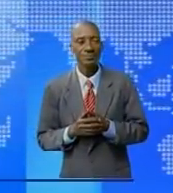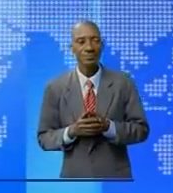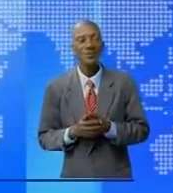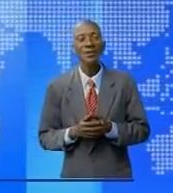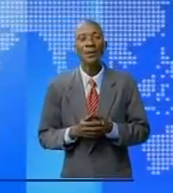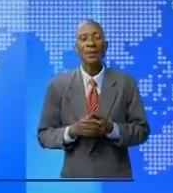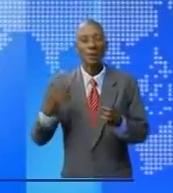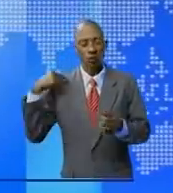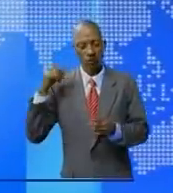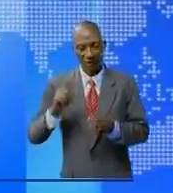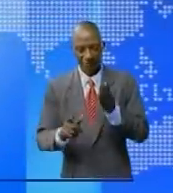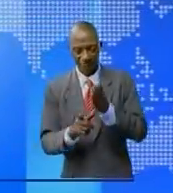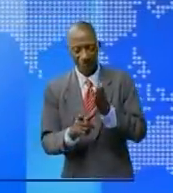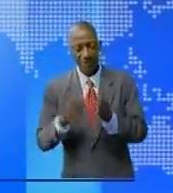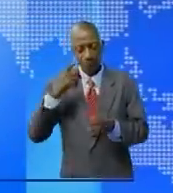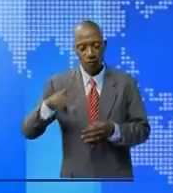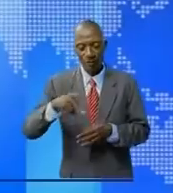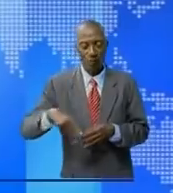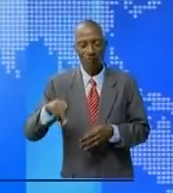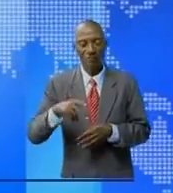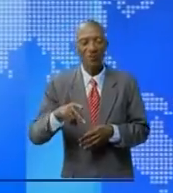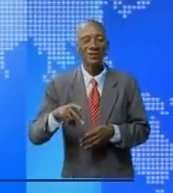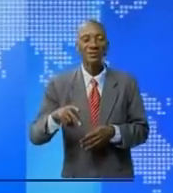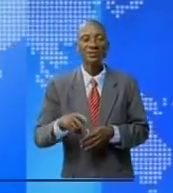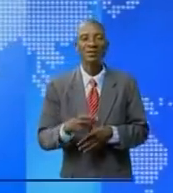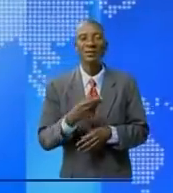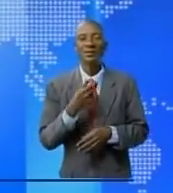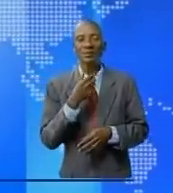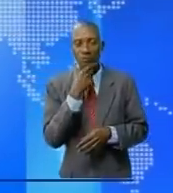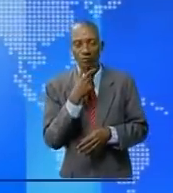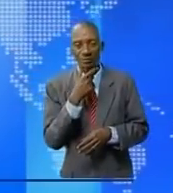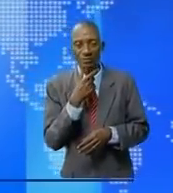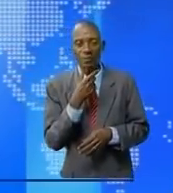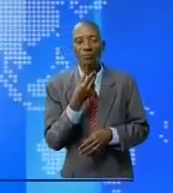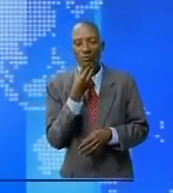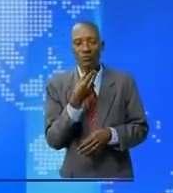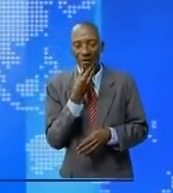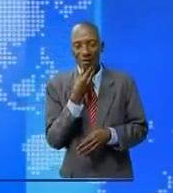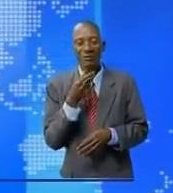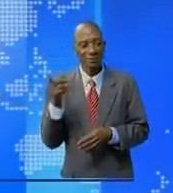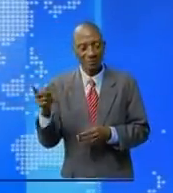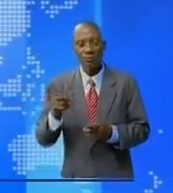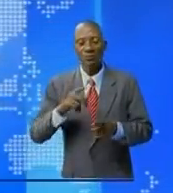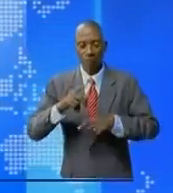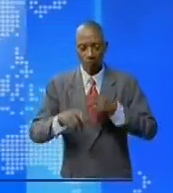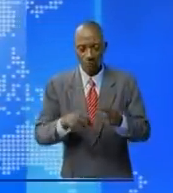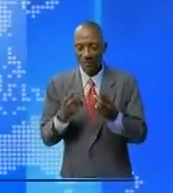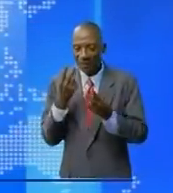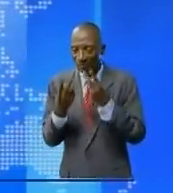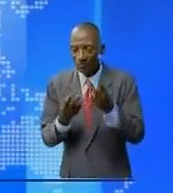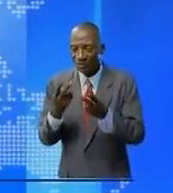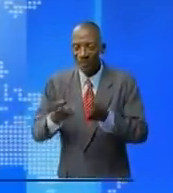central a effectué une descente sur le terrain pour s'imprégner de l'état d'avancement des travaux de voirie dans le cadre du